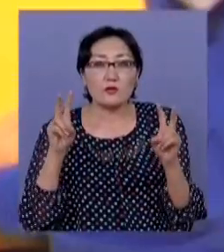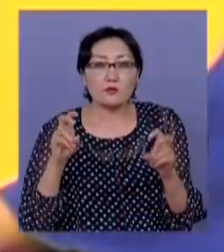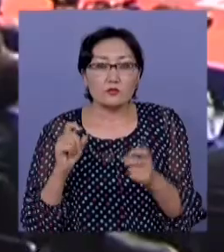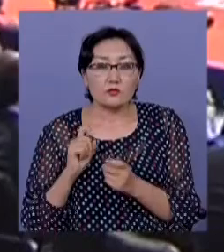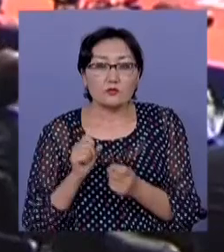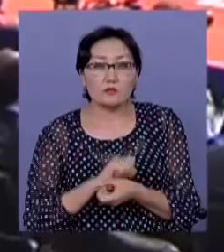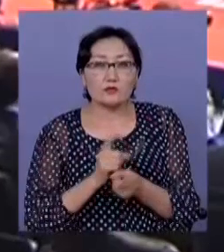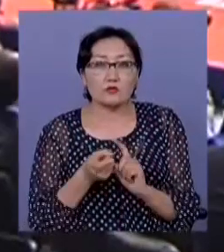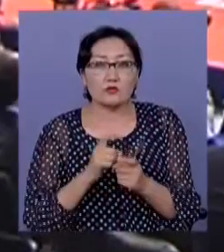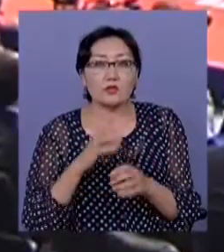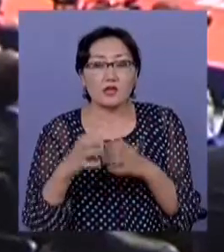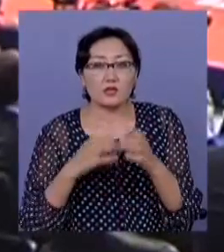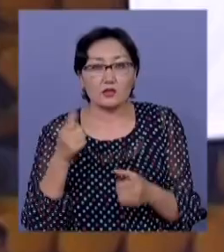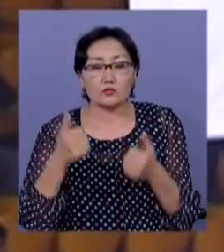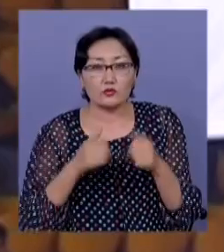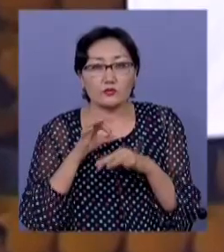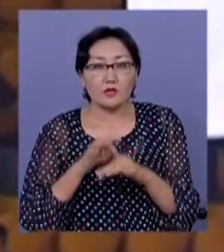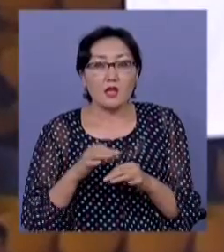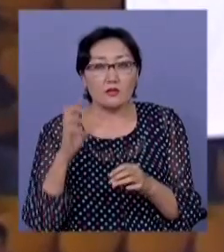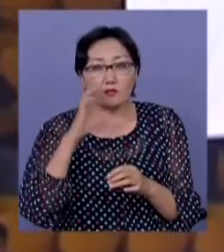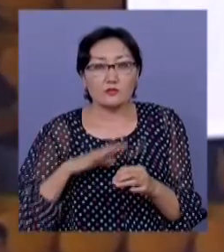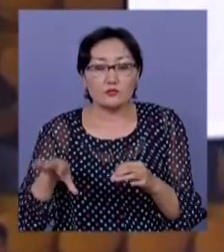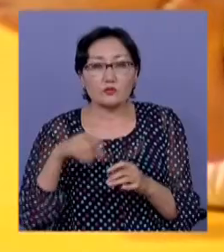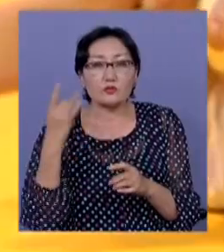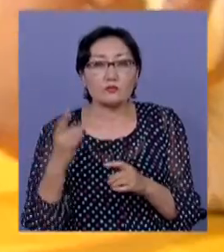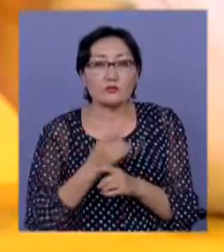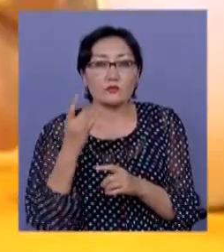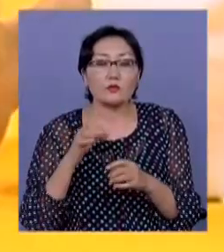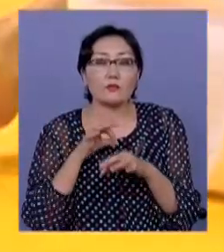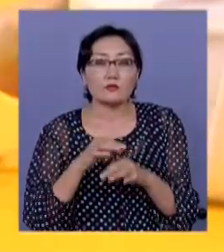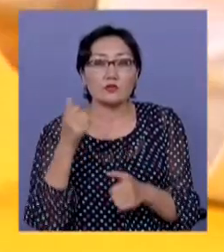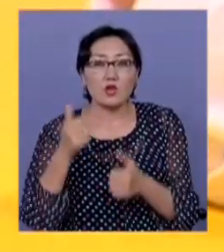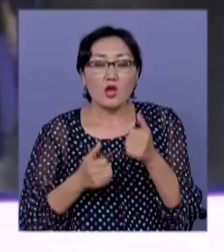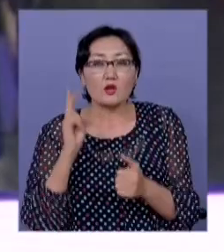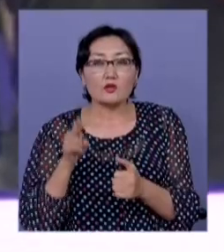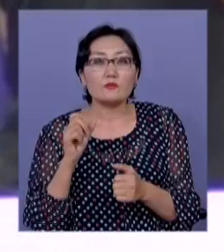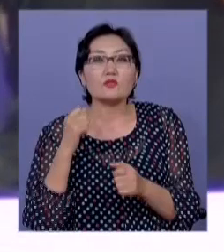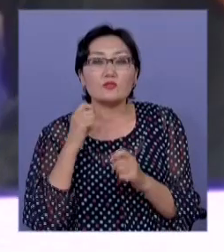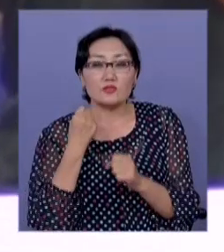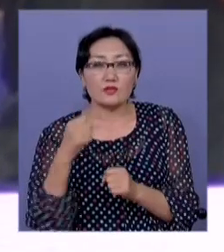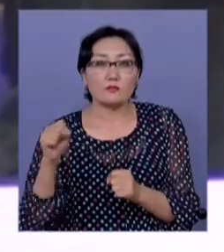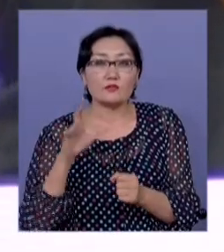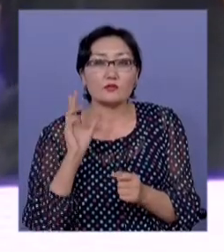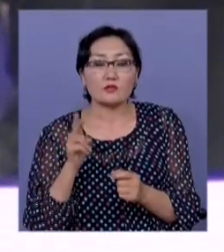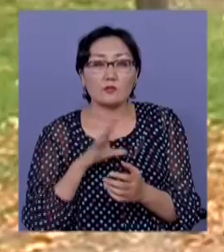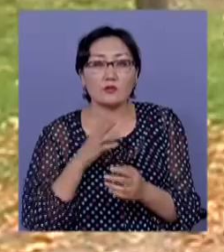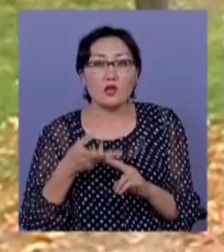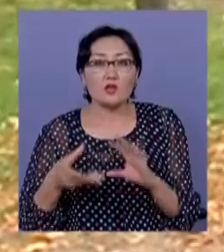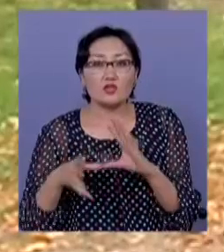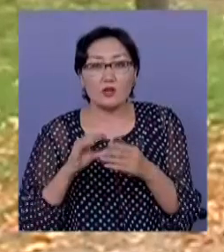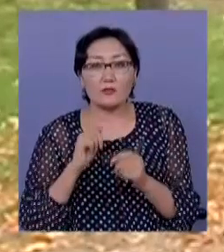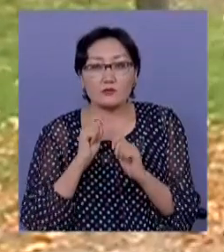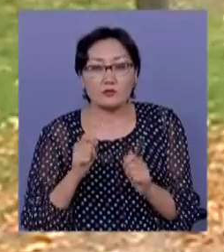белдесуден халықаралық турнир өтіп жатыр. Елімізде тұңғыш рет жалауын көтерген жарыста кім жеңімпаз атанды? Жалпы жүлде қоры